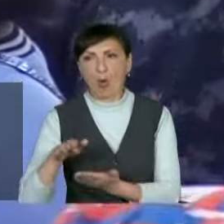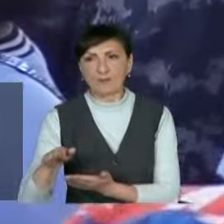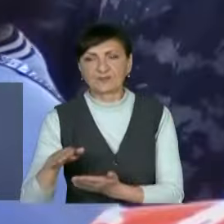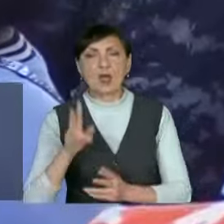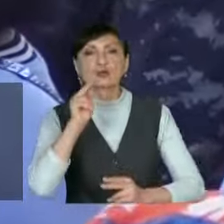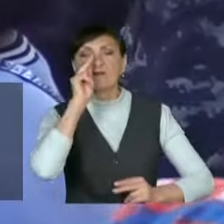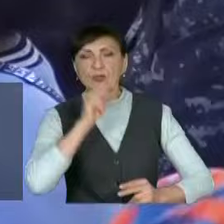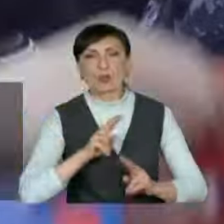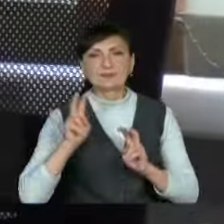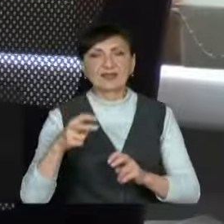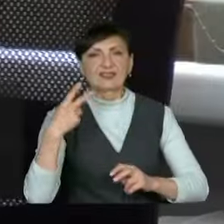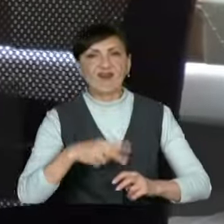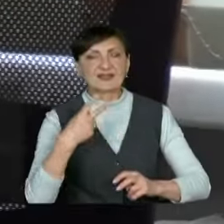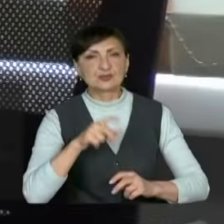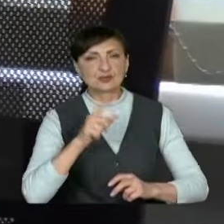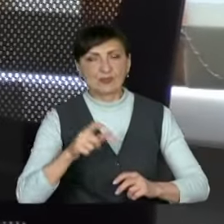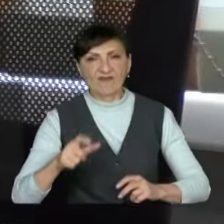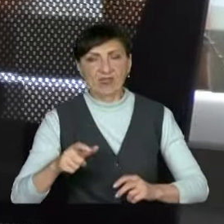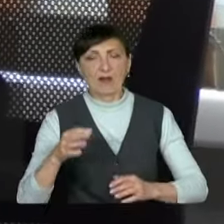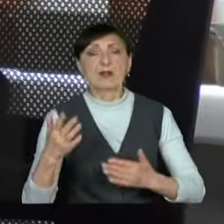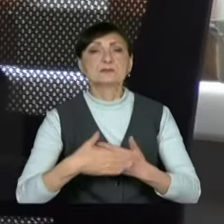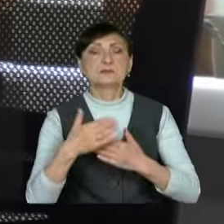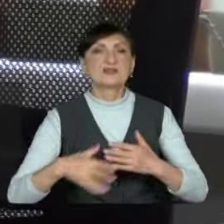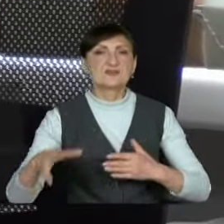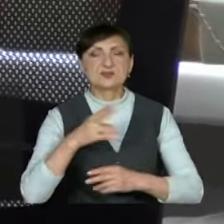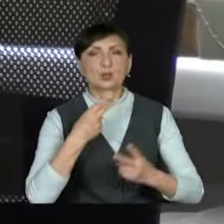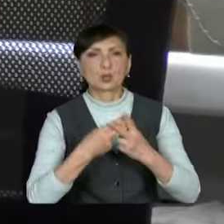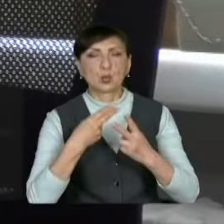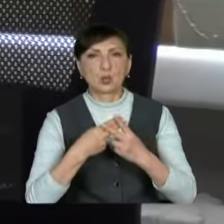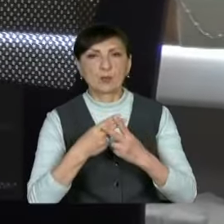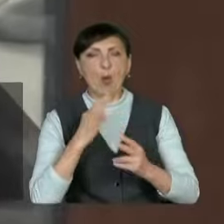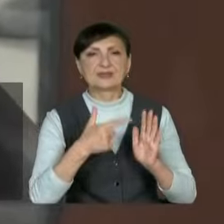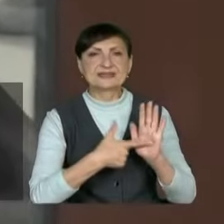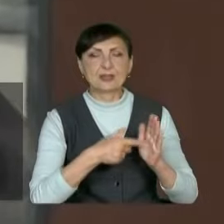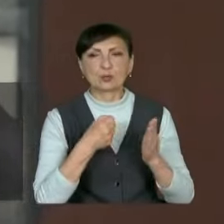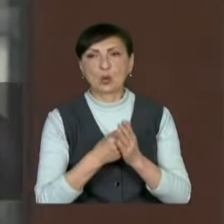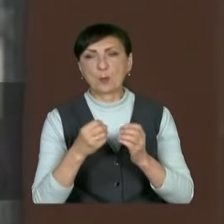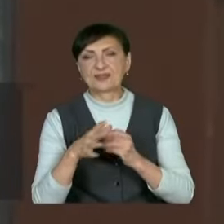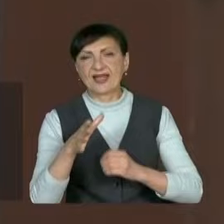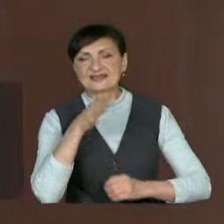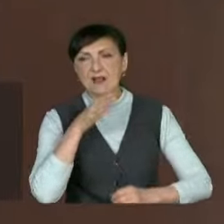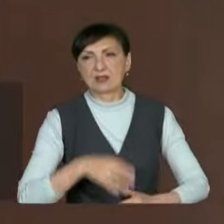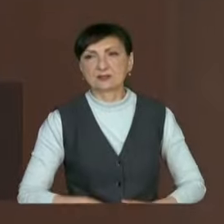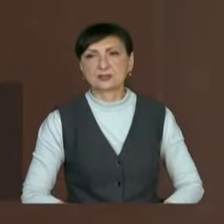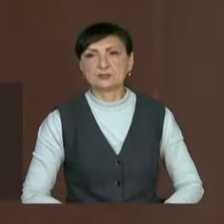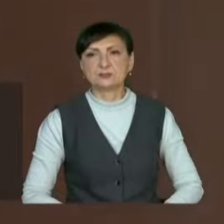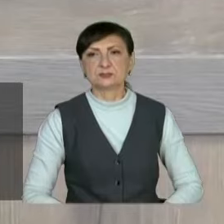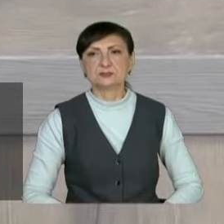Виновными признаны 20 человек. Подсудимых приговорили к тюремному заключению от 7 до 15 лет.